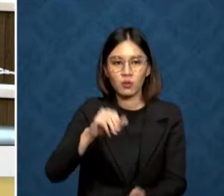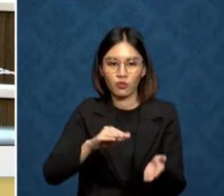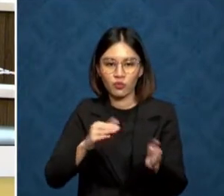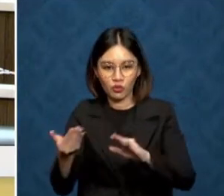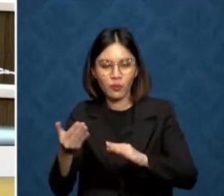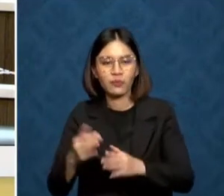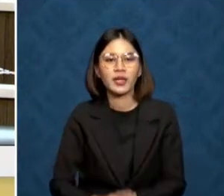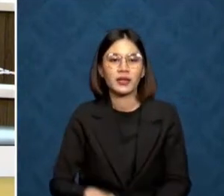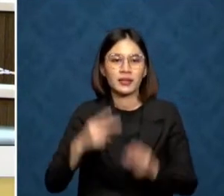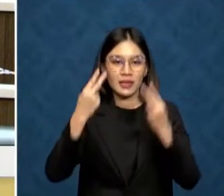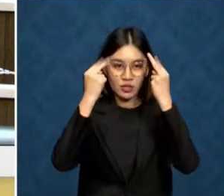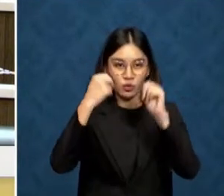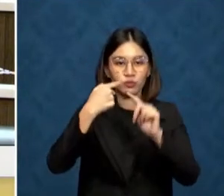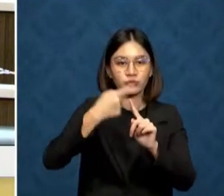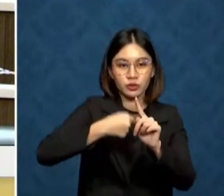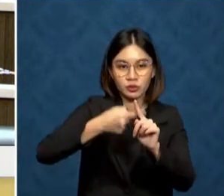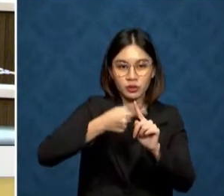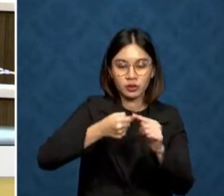ู่รกษาการ